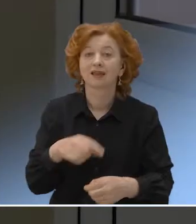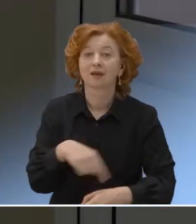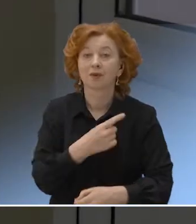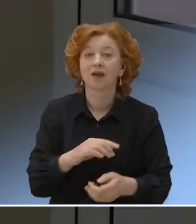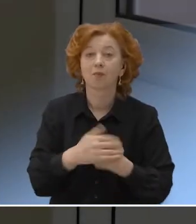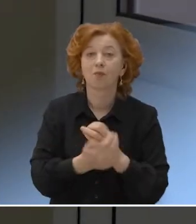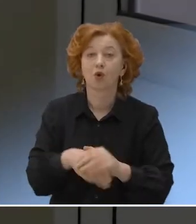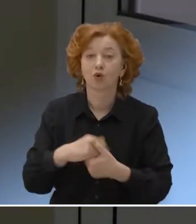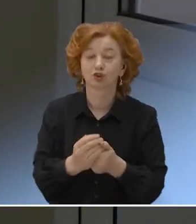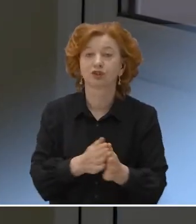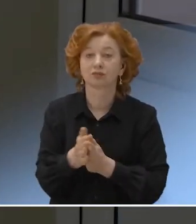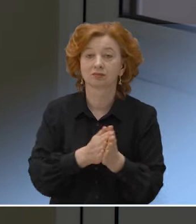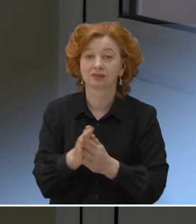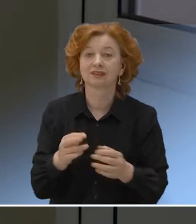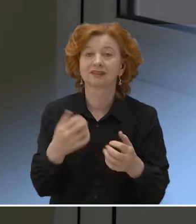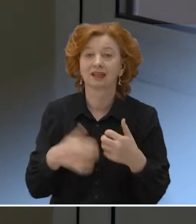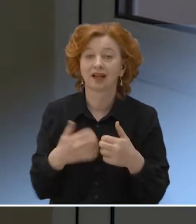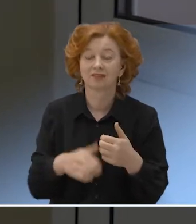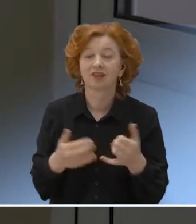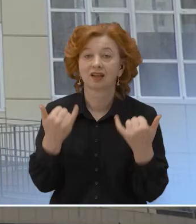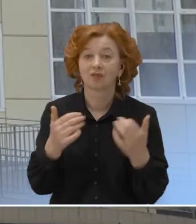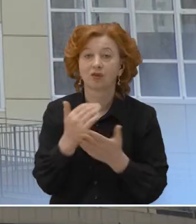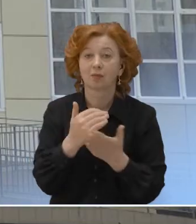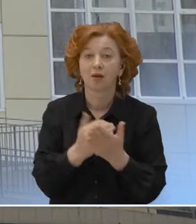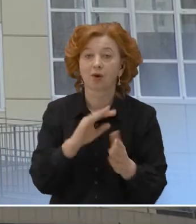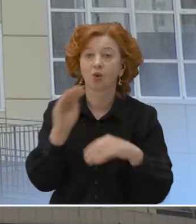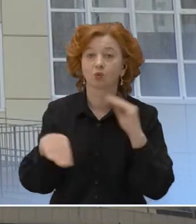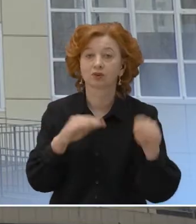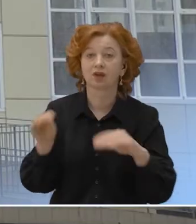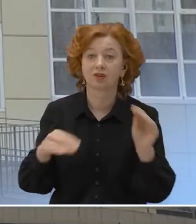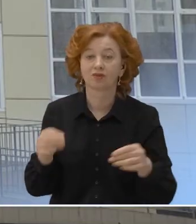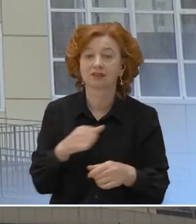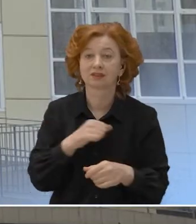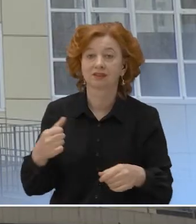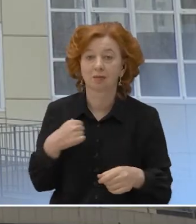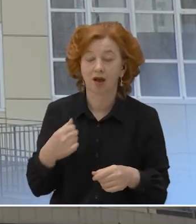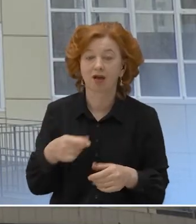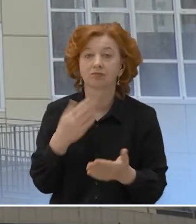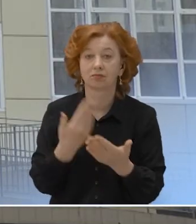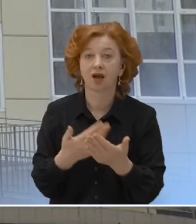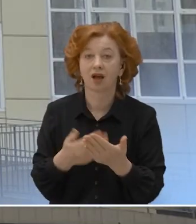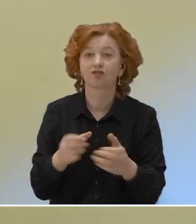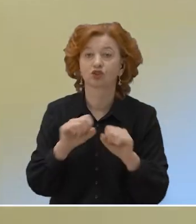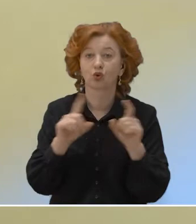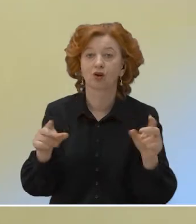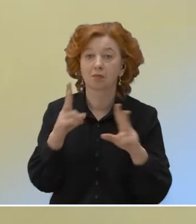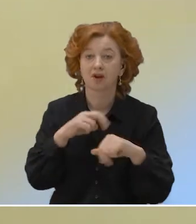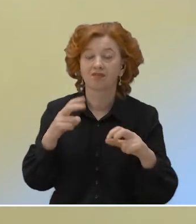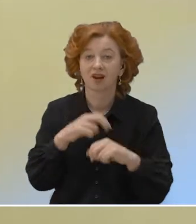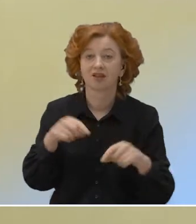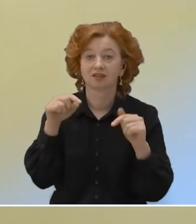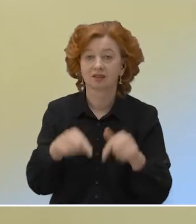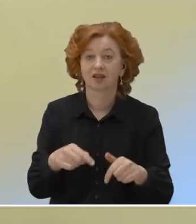термометры, а также моющие и дезинфицирующие средства. Но сегодня программа установленного комплекса сама идентифицирует ученика школы и